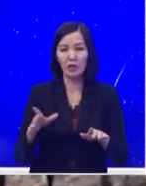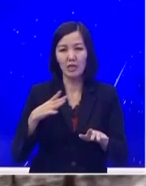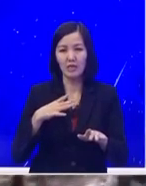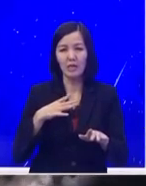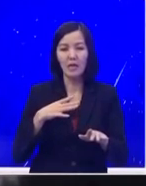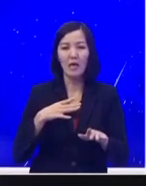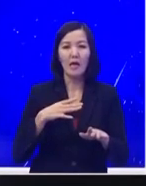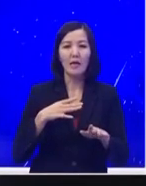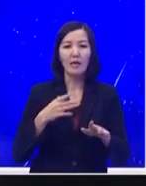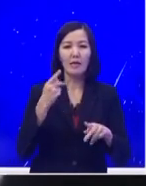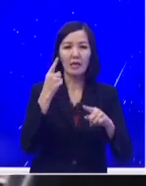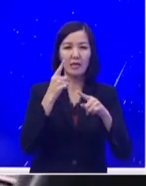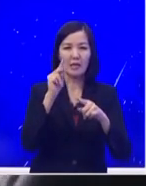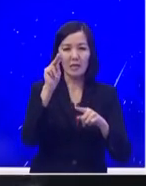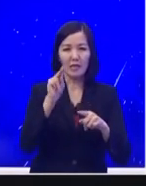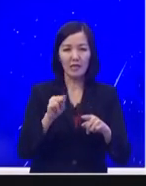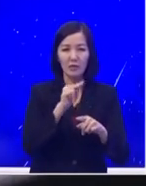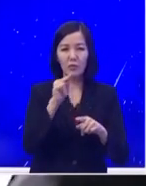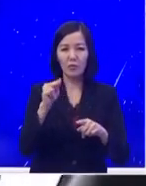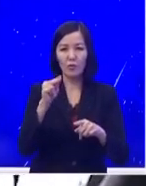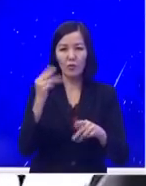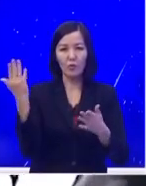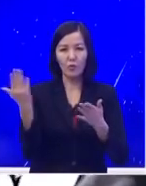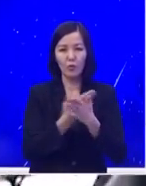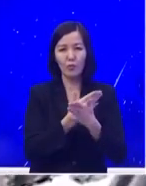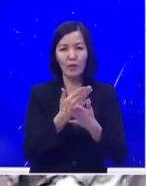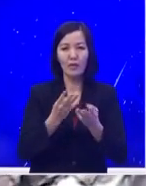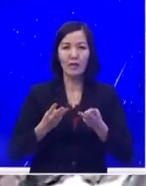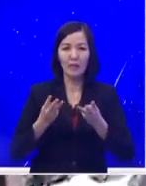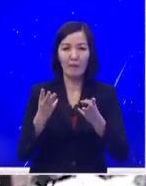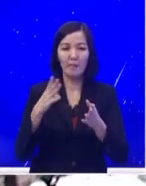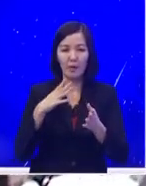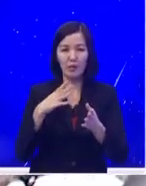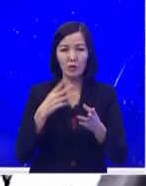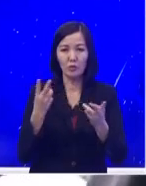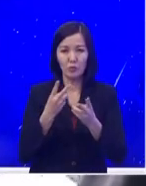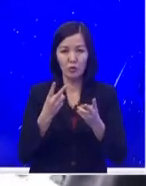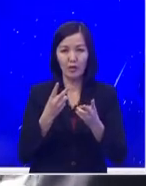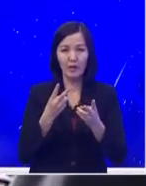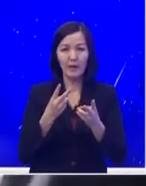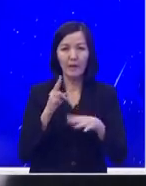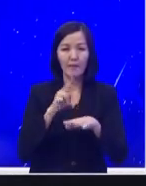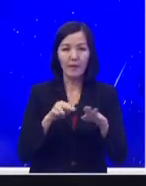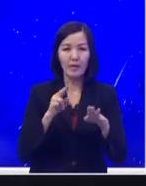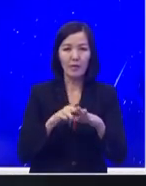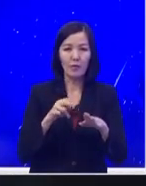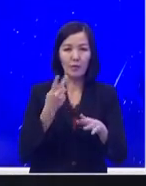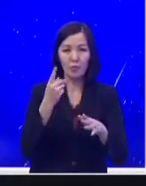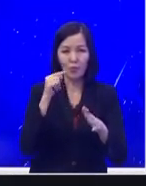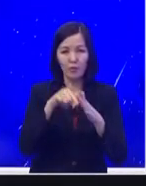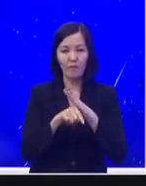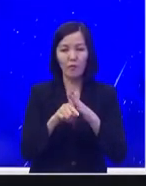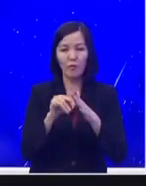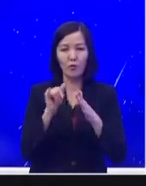кресты он рубил на дрова и топил ими печь. Вандал признался в содеянном. В ходе проверки стражи порядка обнаружили у него